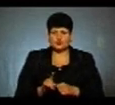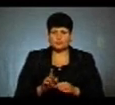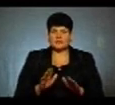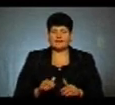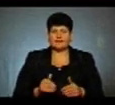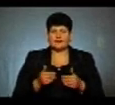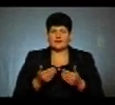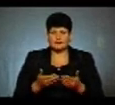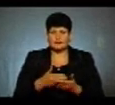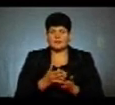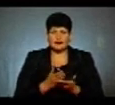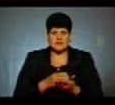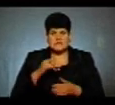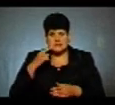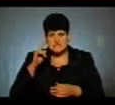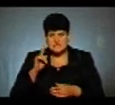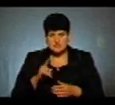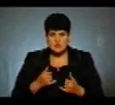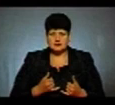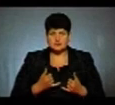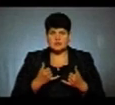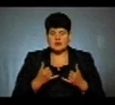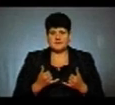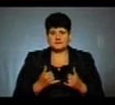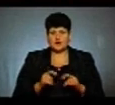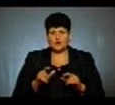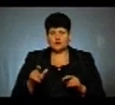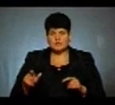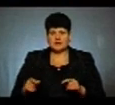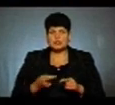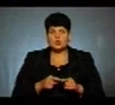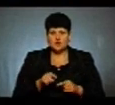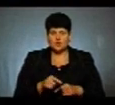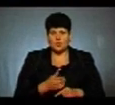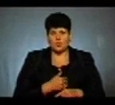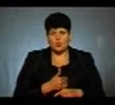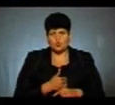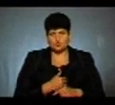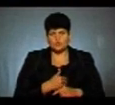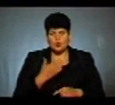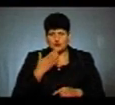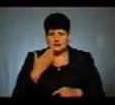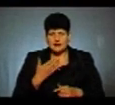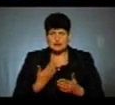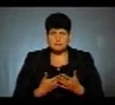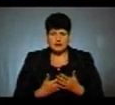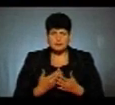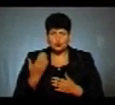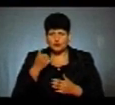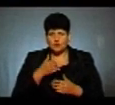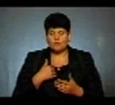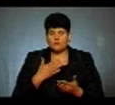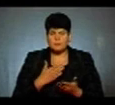надати якісь якісні знання для людей, які цього хочуть. Ну, останній такий приклад, минулого року ми мали